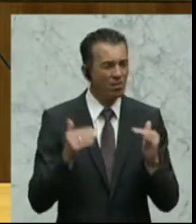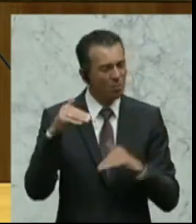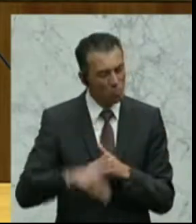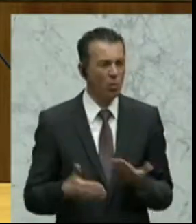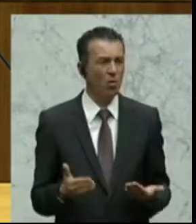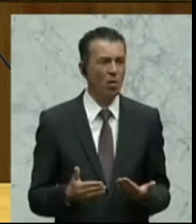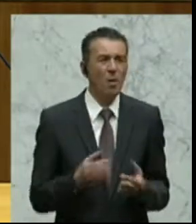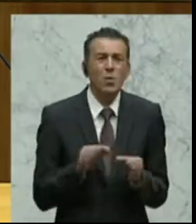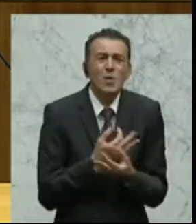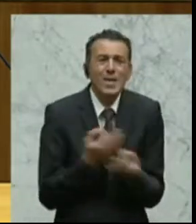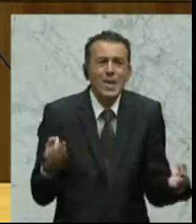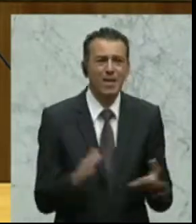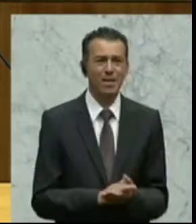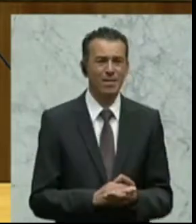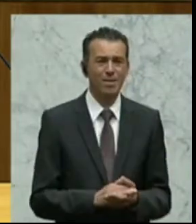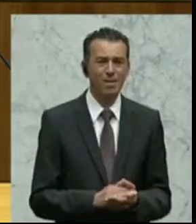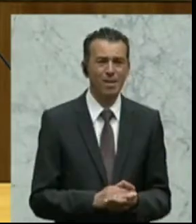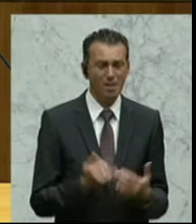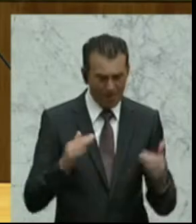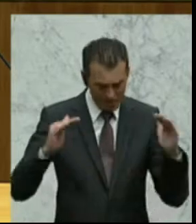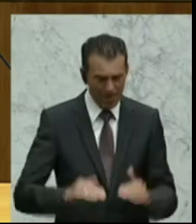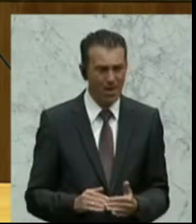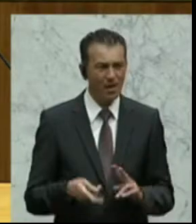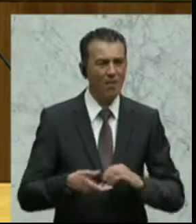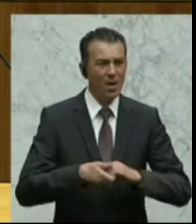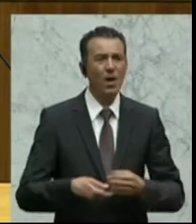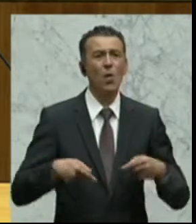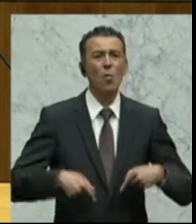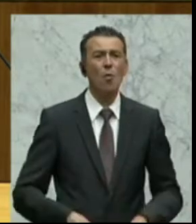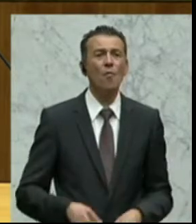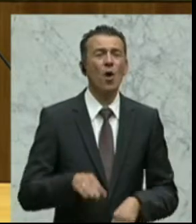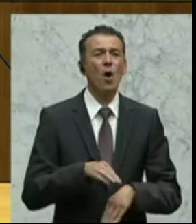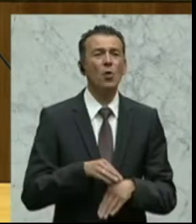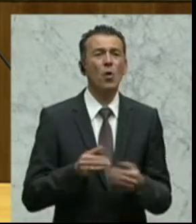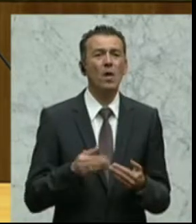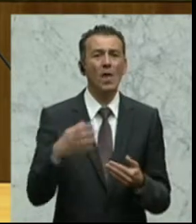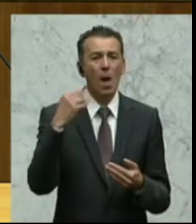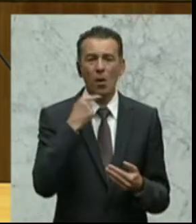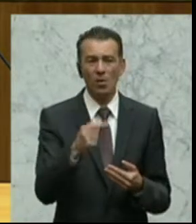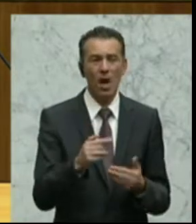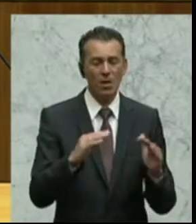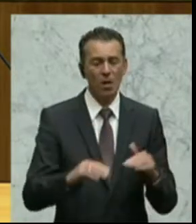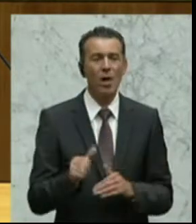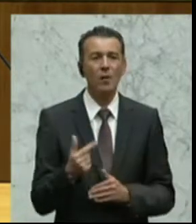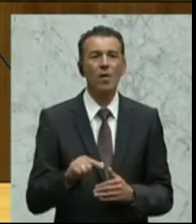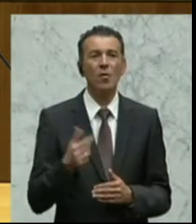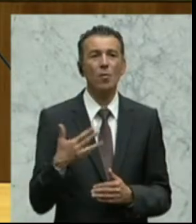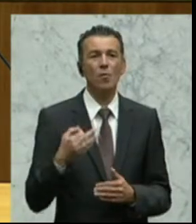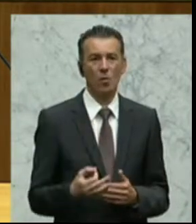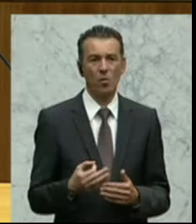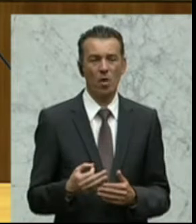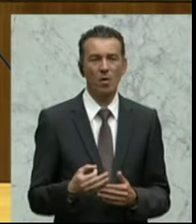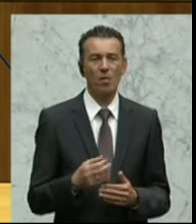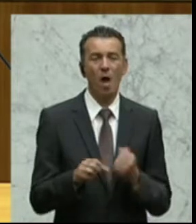nichts. Senken wir ihn doch auf, wie unsere Klubber Frau Dr. Nachbar gesagt hat, auf 21,5% und entlasten die arbeitende Bevölkerung in diesem